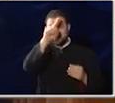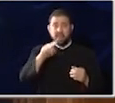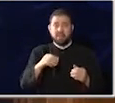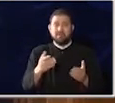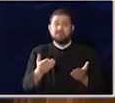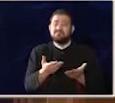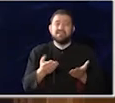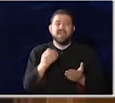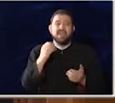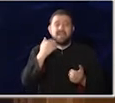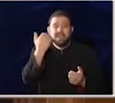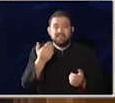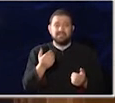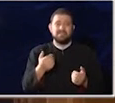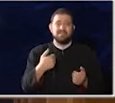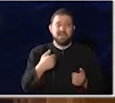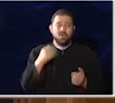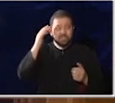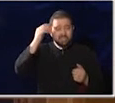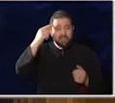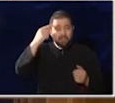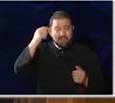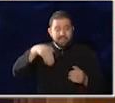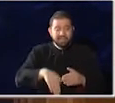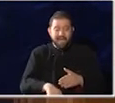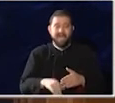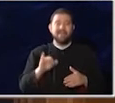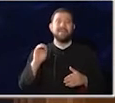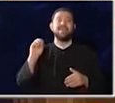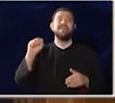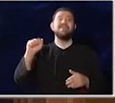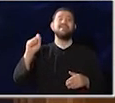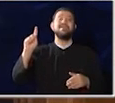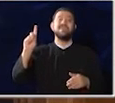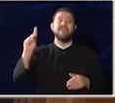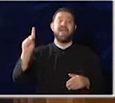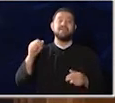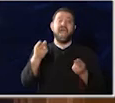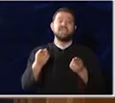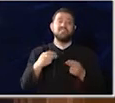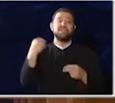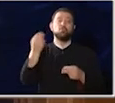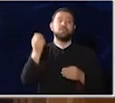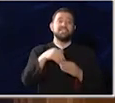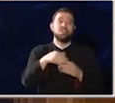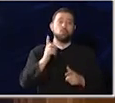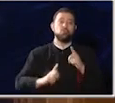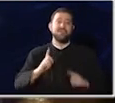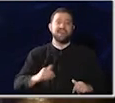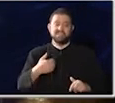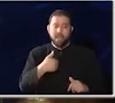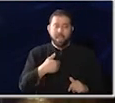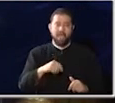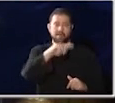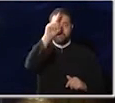când? Până când să țin mintea în iad, până când să aștept să apară Dumnezeu în suferința